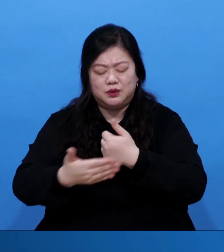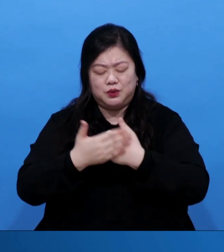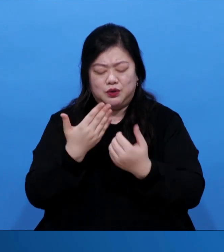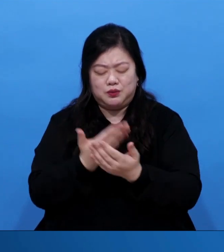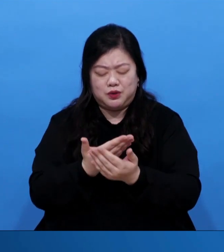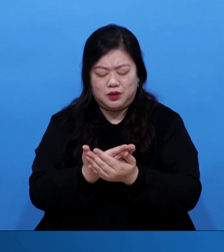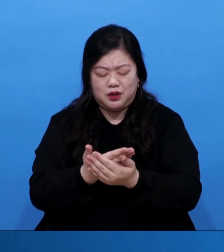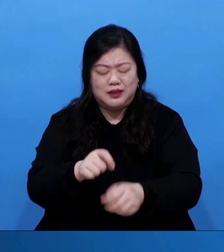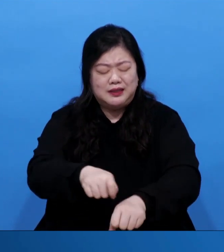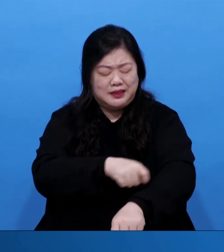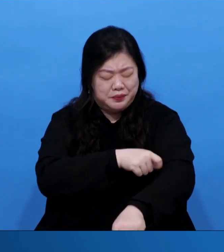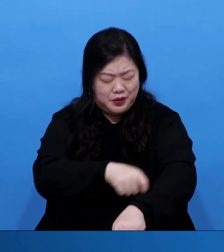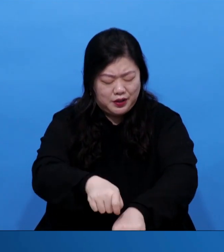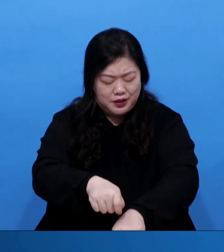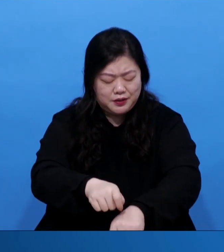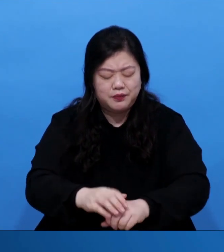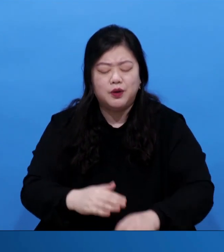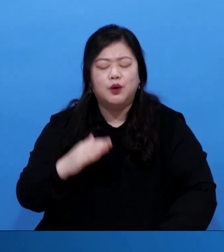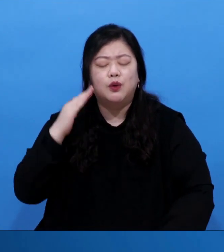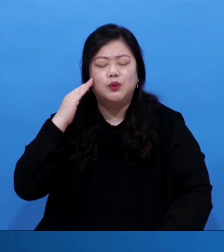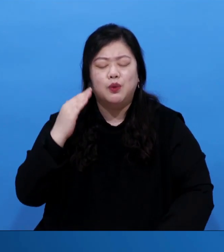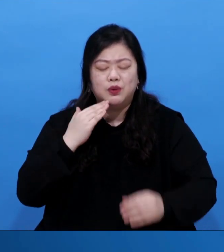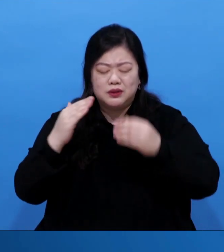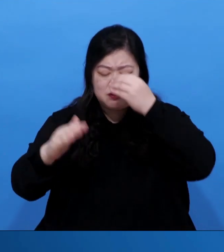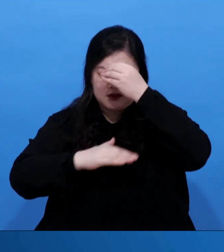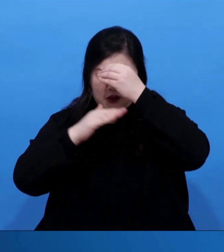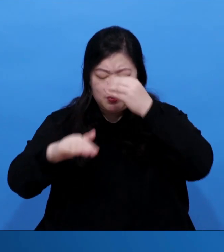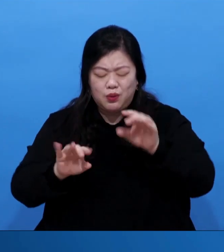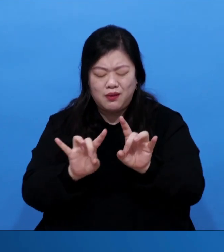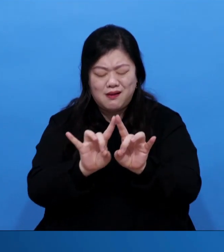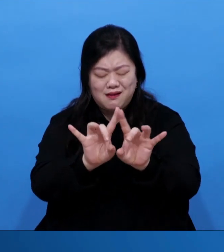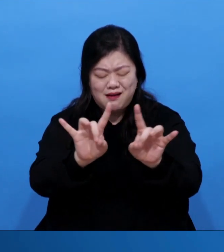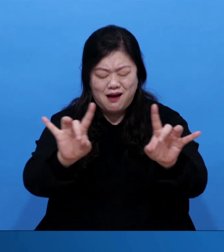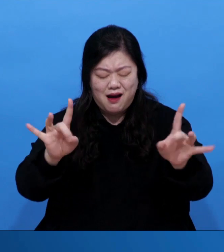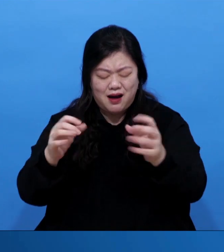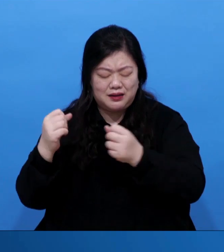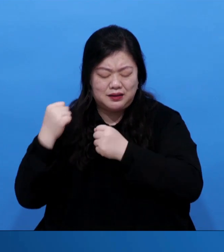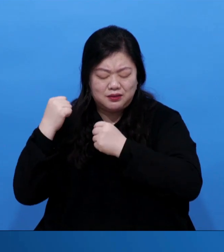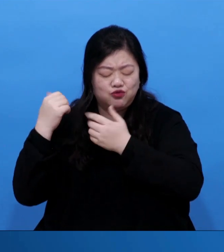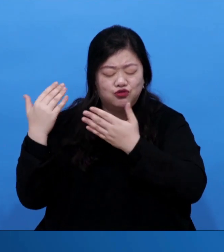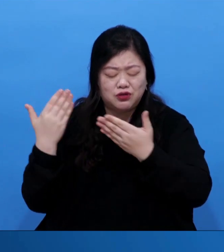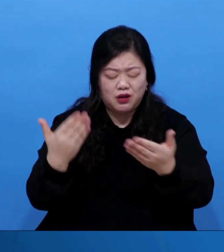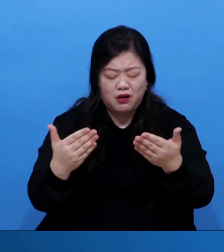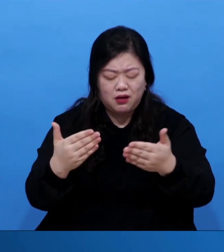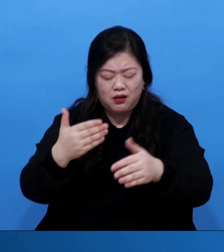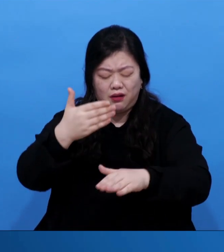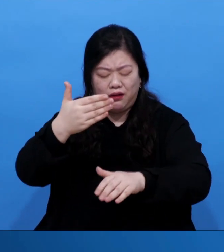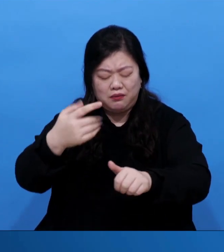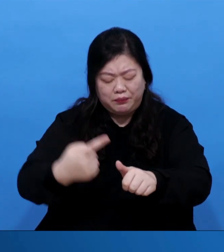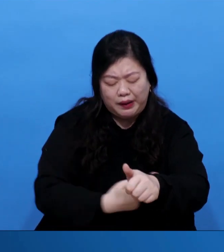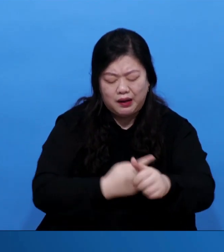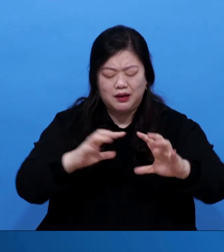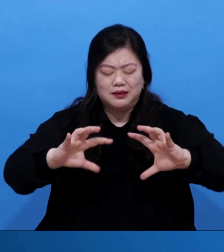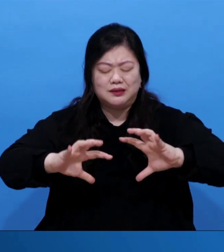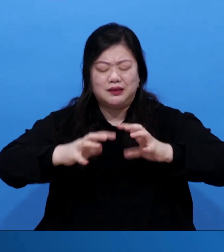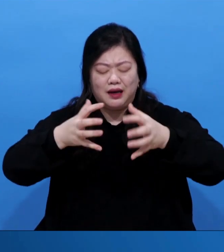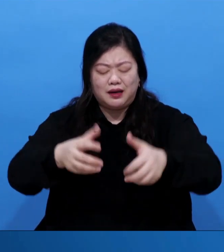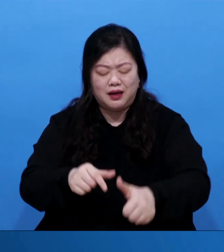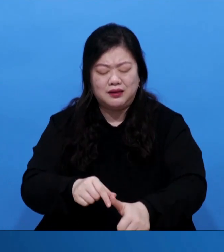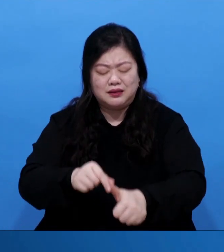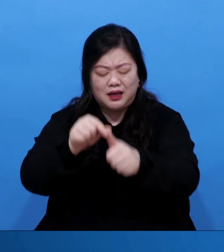우리 노인들에게 큰 힘을 주사 세계 살리는 증인으로 세워 주옵소서. Especially